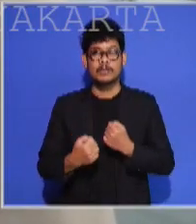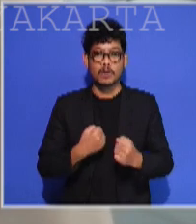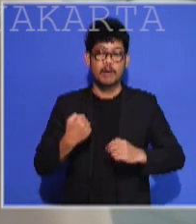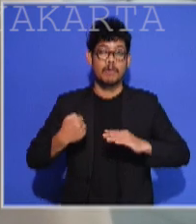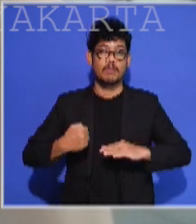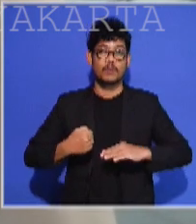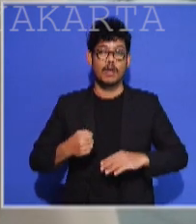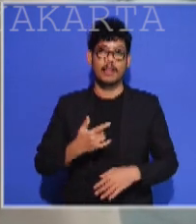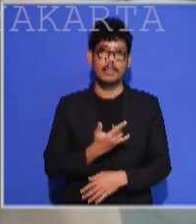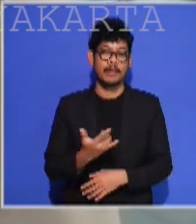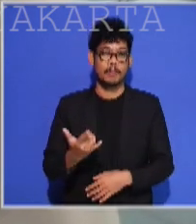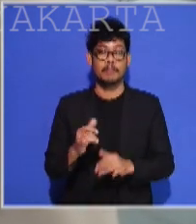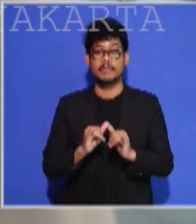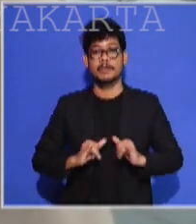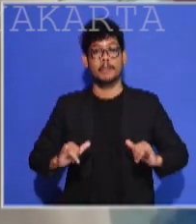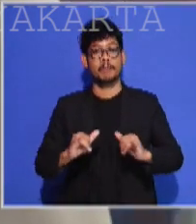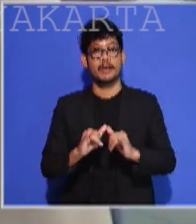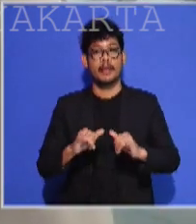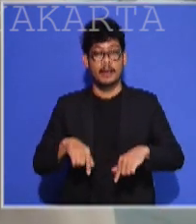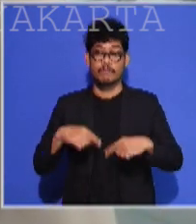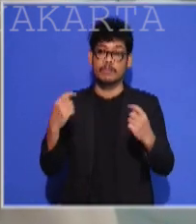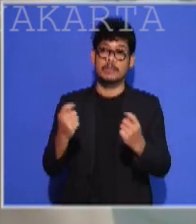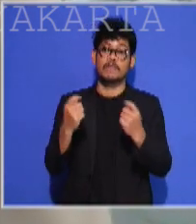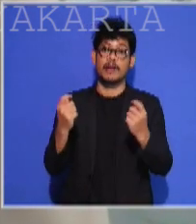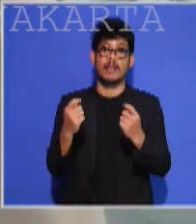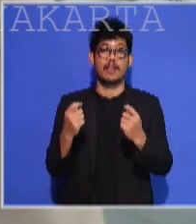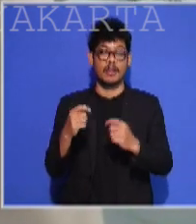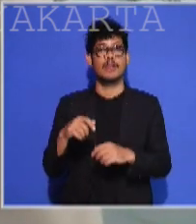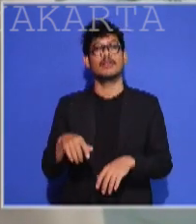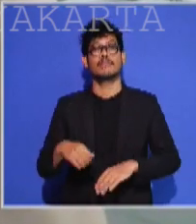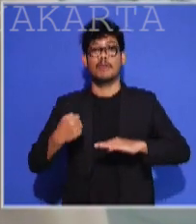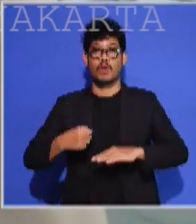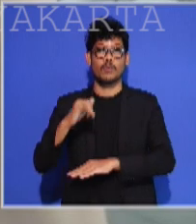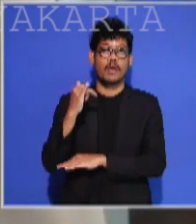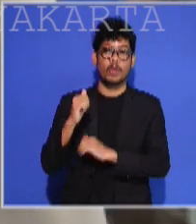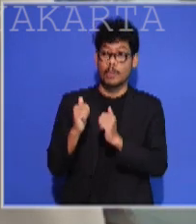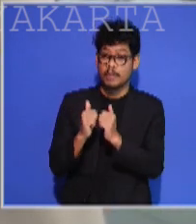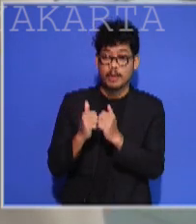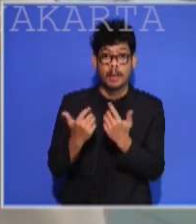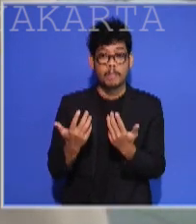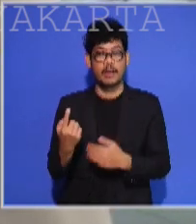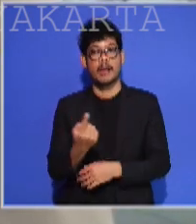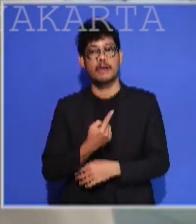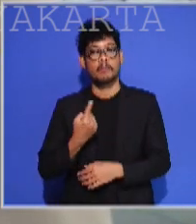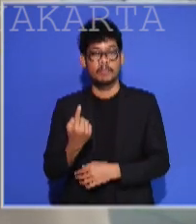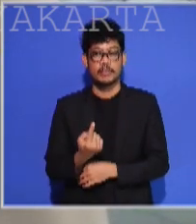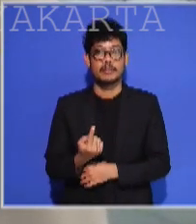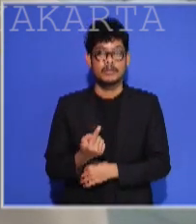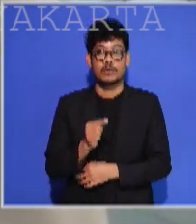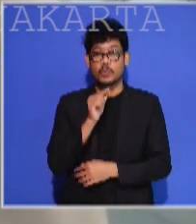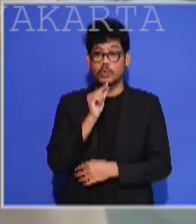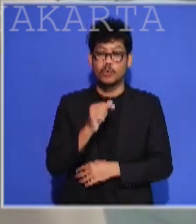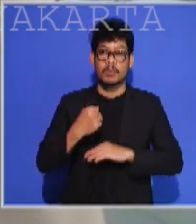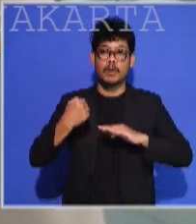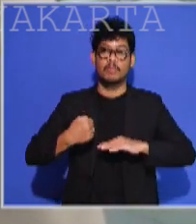ini dengan adanya festival Pramuka Jogja e kita harapkan ini badi media kita untuk mewujudkan Pramuka istimewa Apa itu